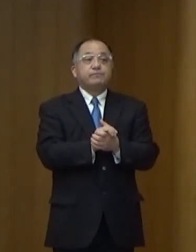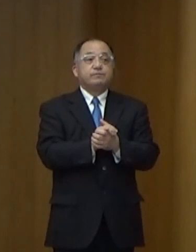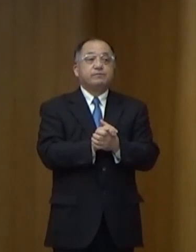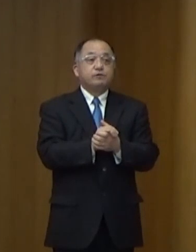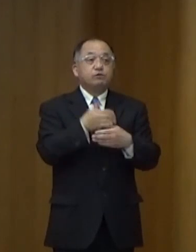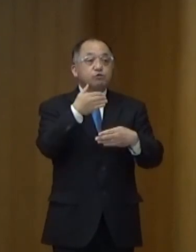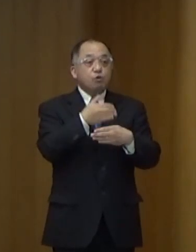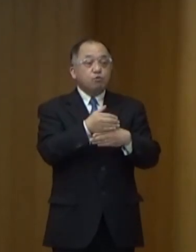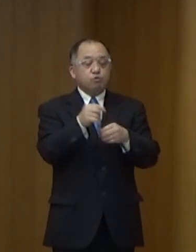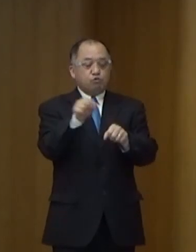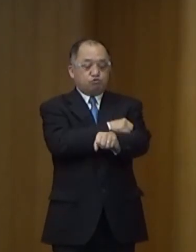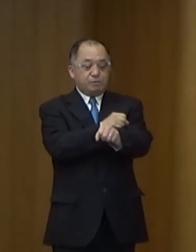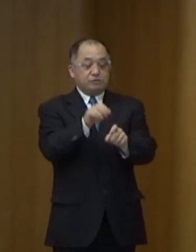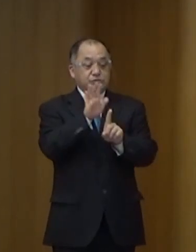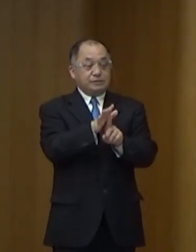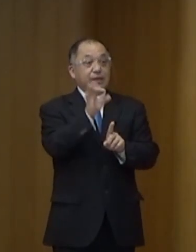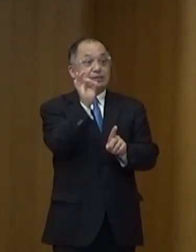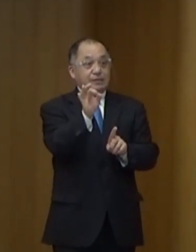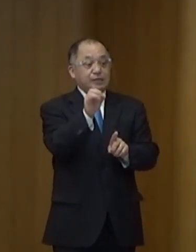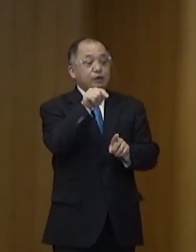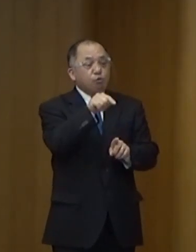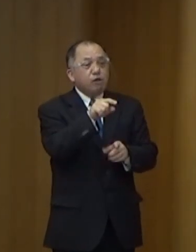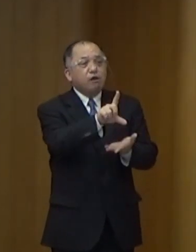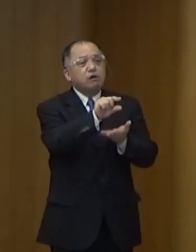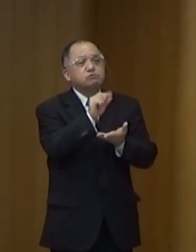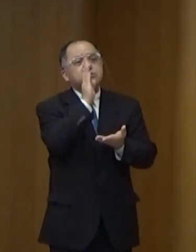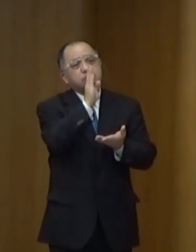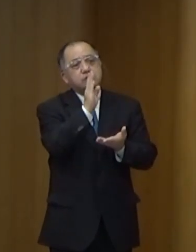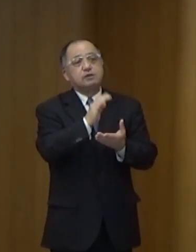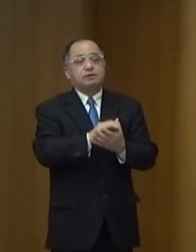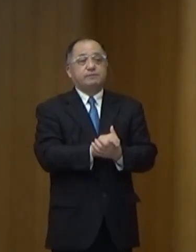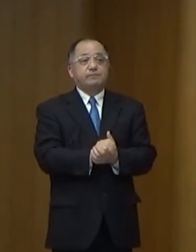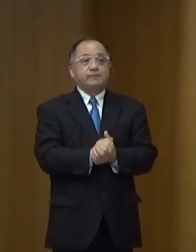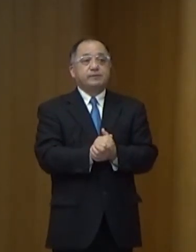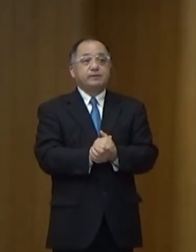うも特別支援金、こちらをぜひご活用いただきたいと思っています。